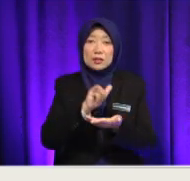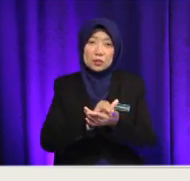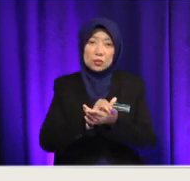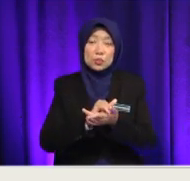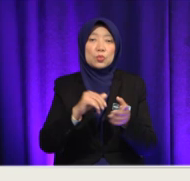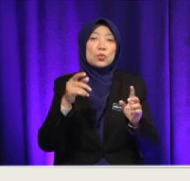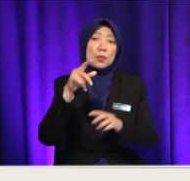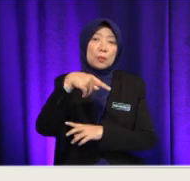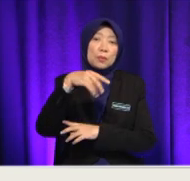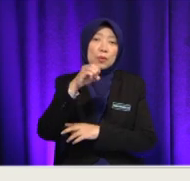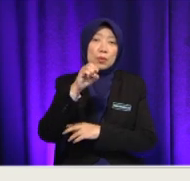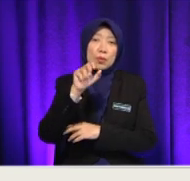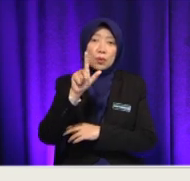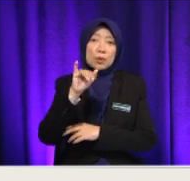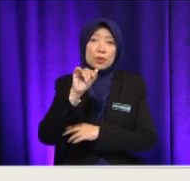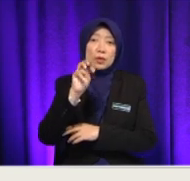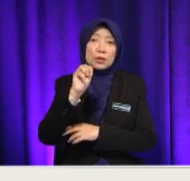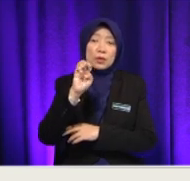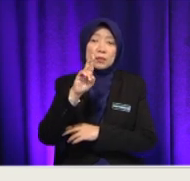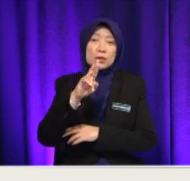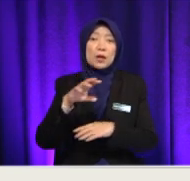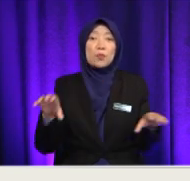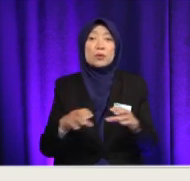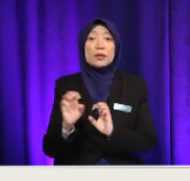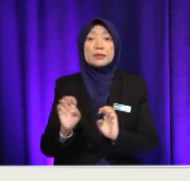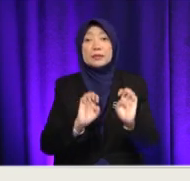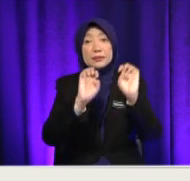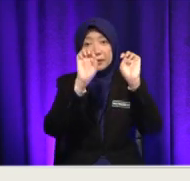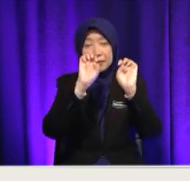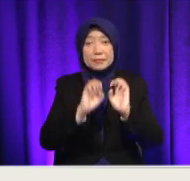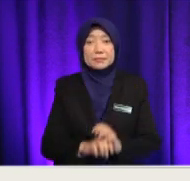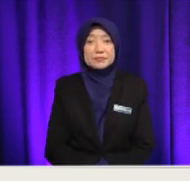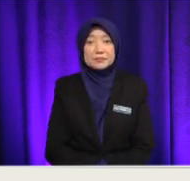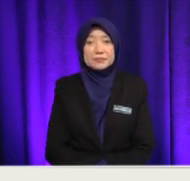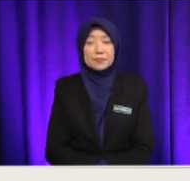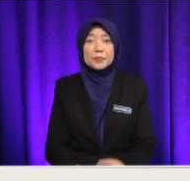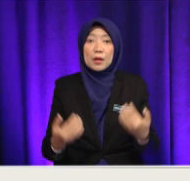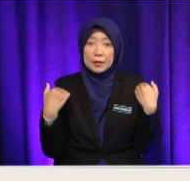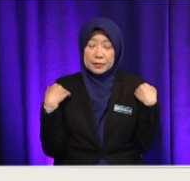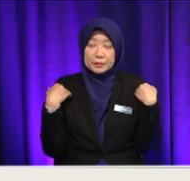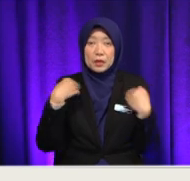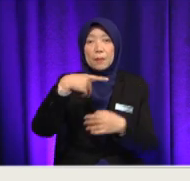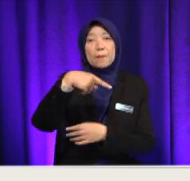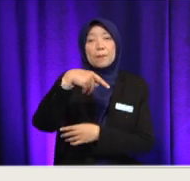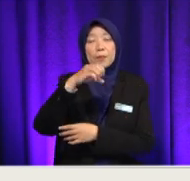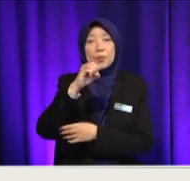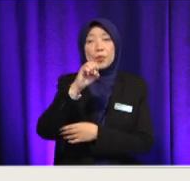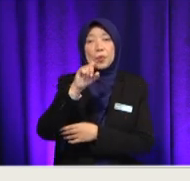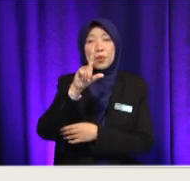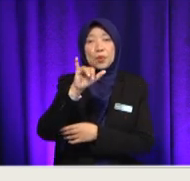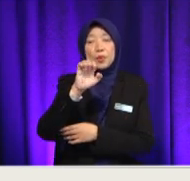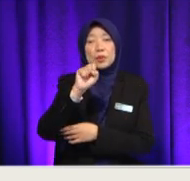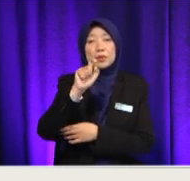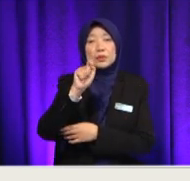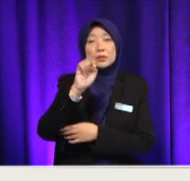polimer sintetik yang kita panggil dia polietina. Dan kita ada polistirina. Monomernya adalah